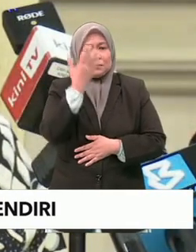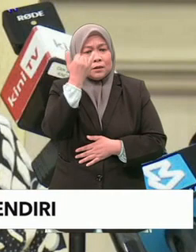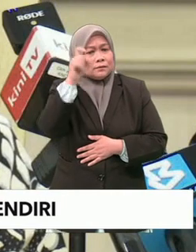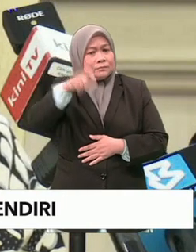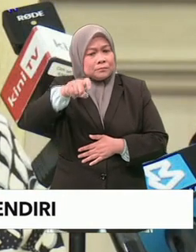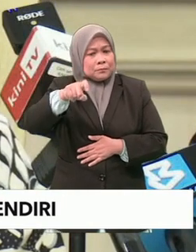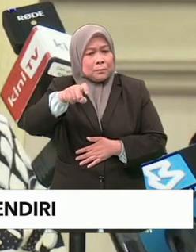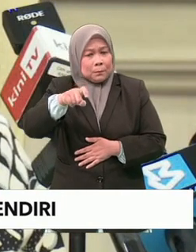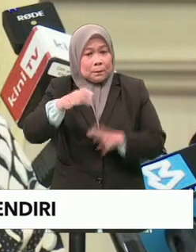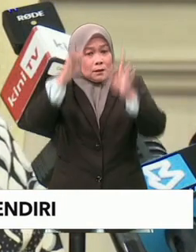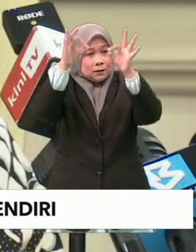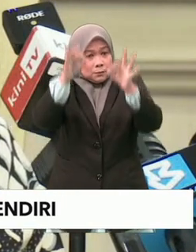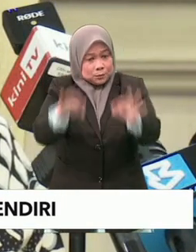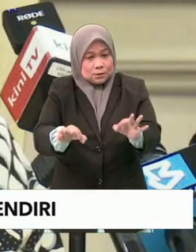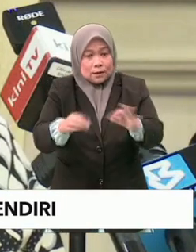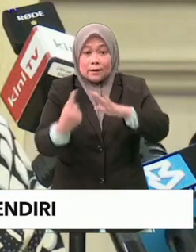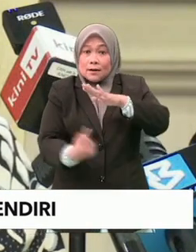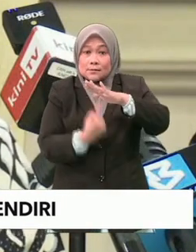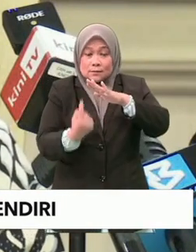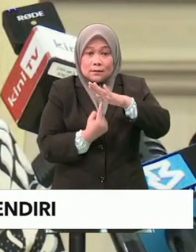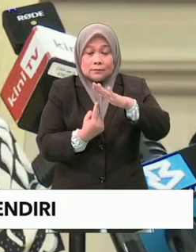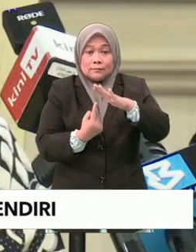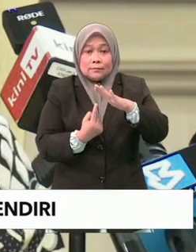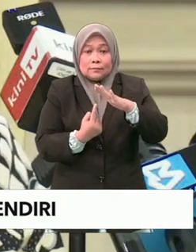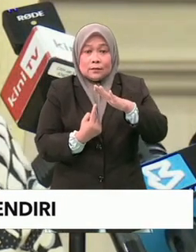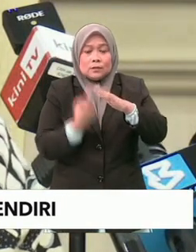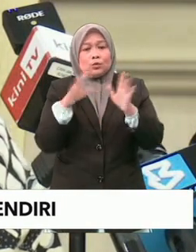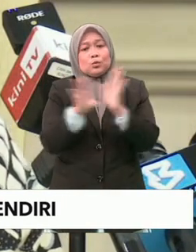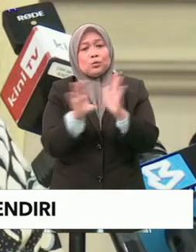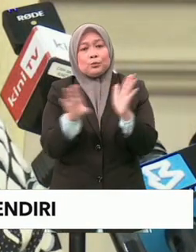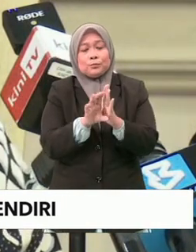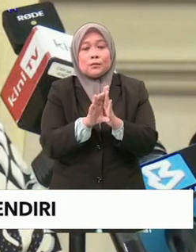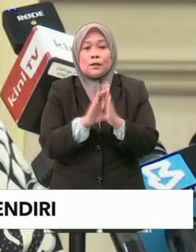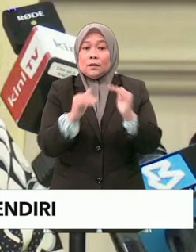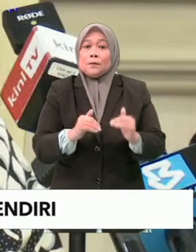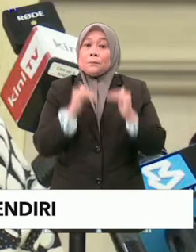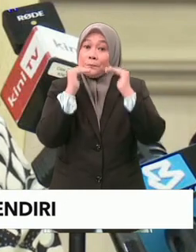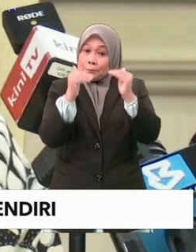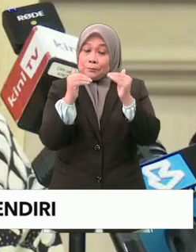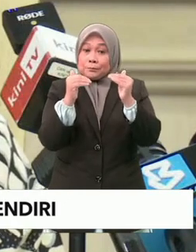satu keputusan Dasa umpamanya diperingkat